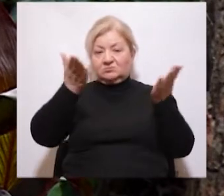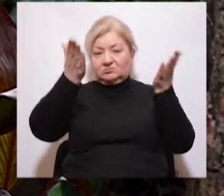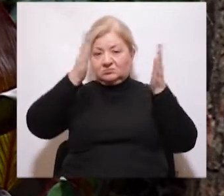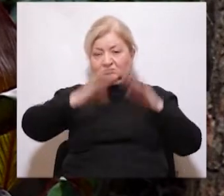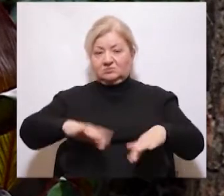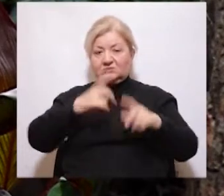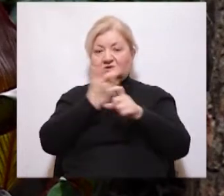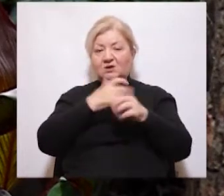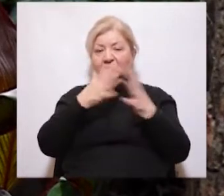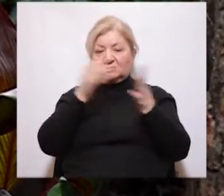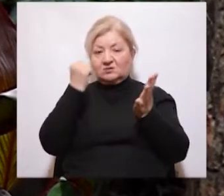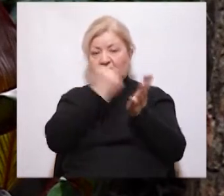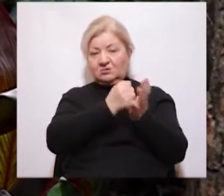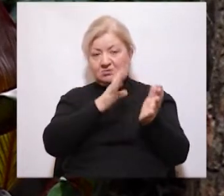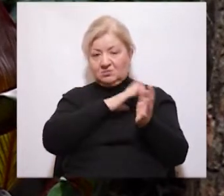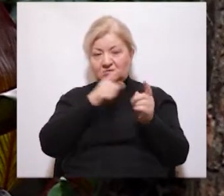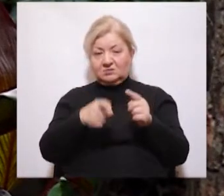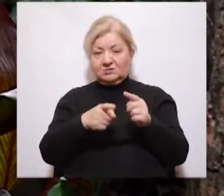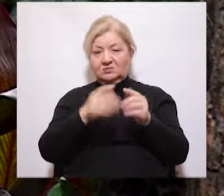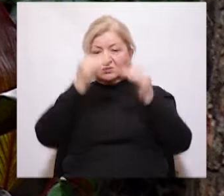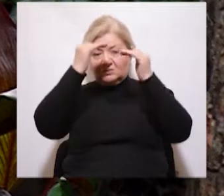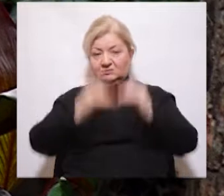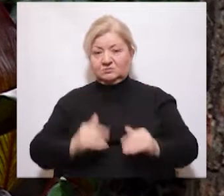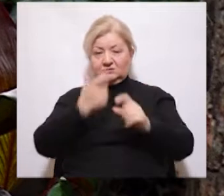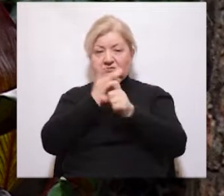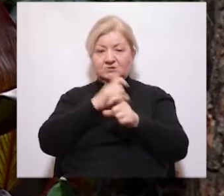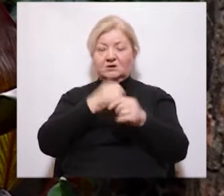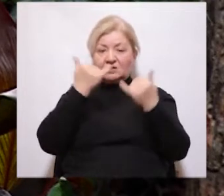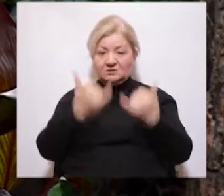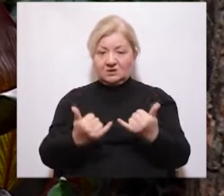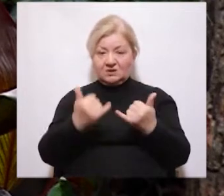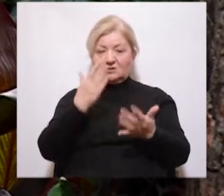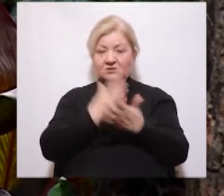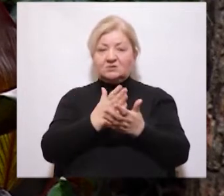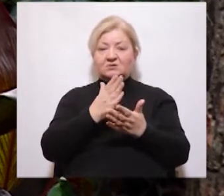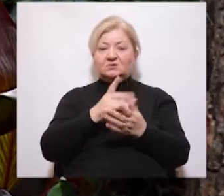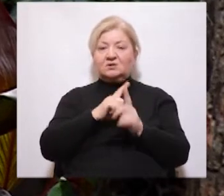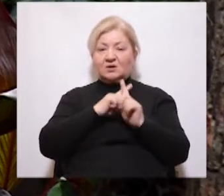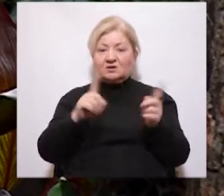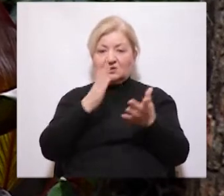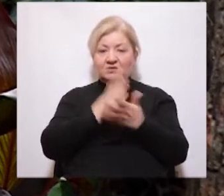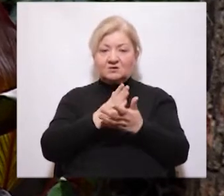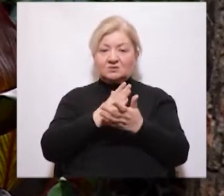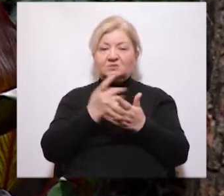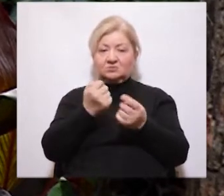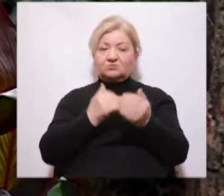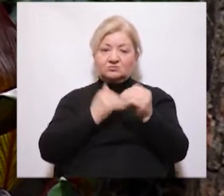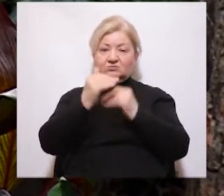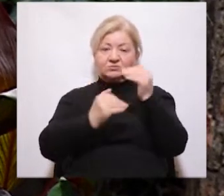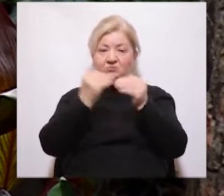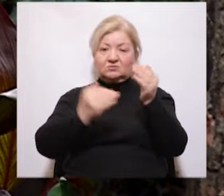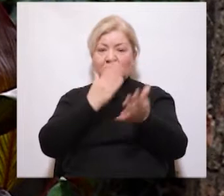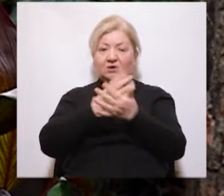ამ დარგმა ძალიან დიდი დარტყმა მიიღო, დიდი რეგრესიც განიცადა. დღესდღეობით არის განსაკუთრებული ძვრები